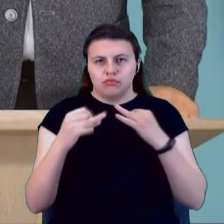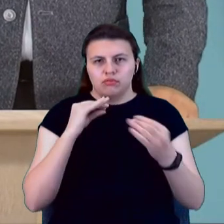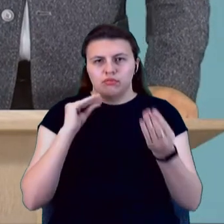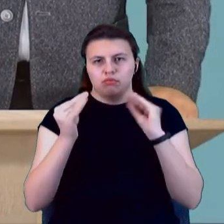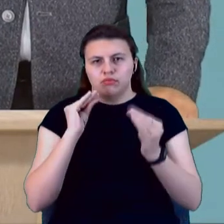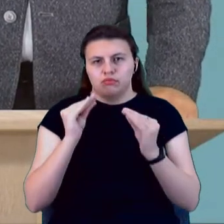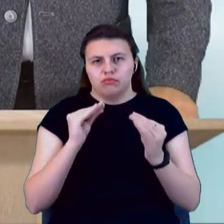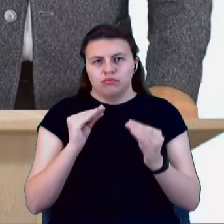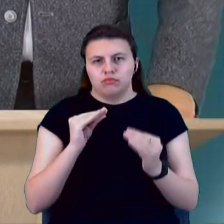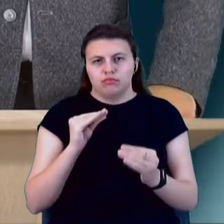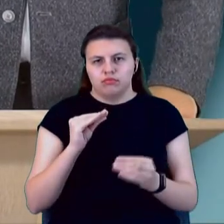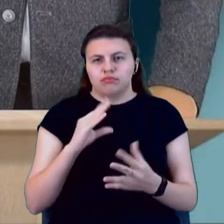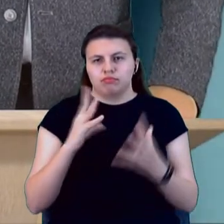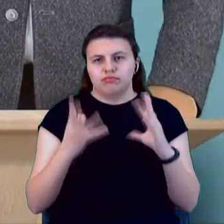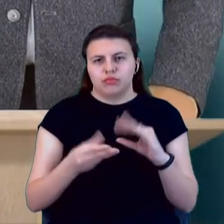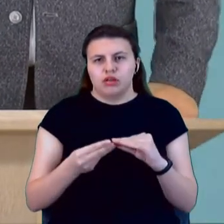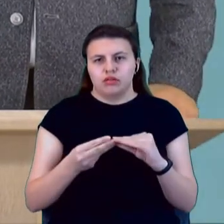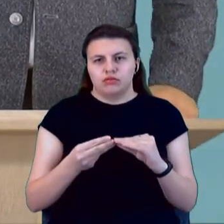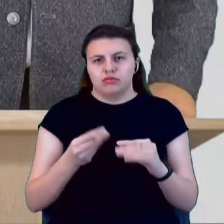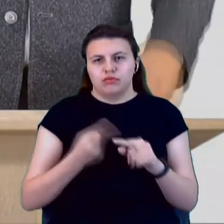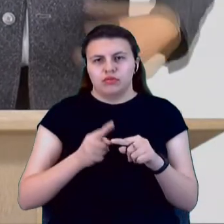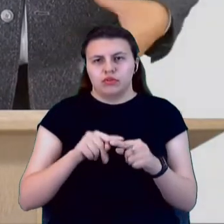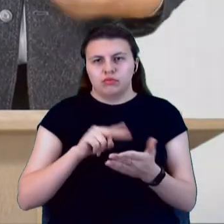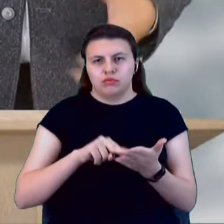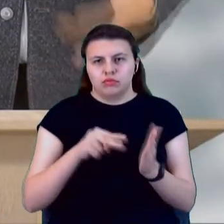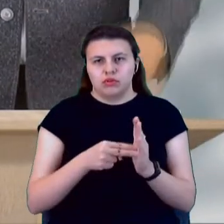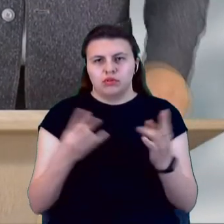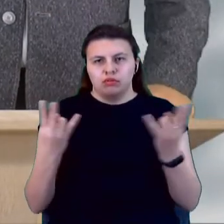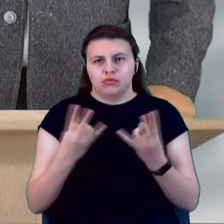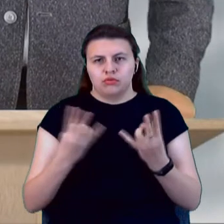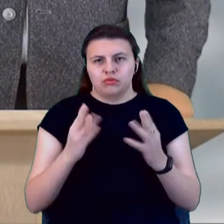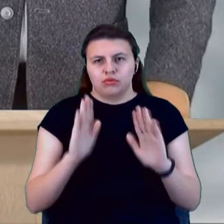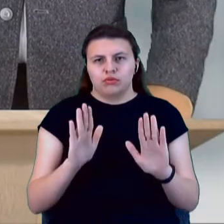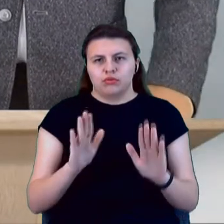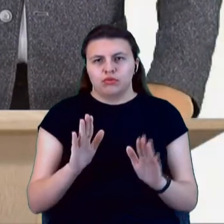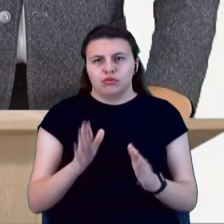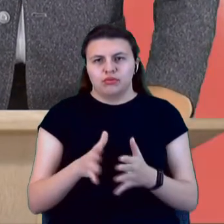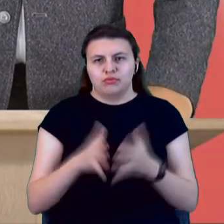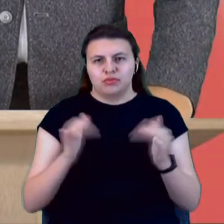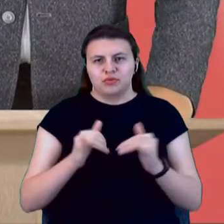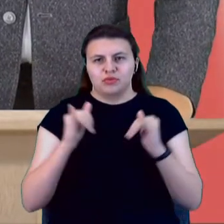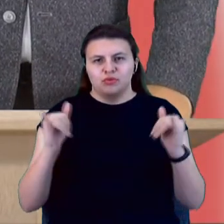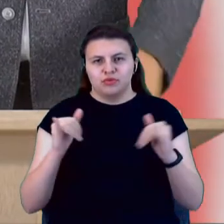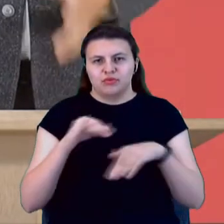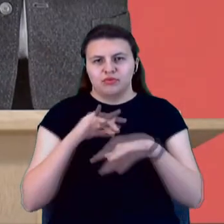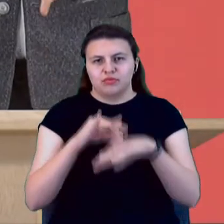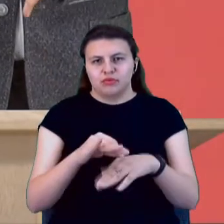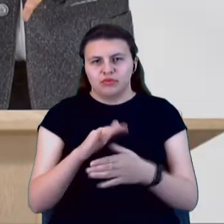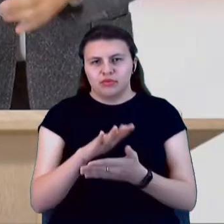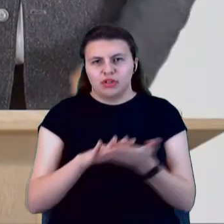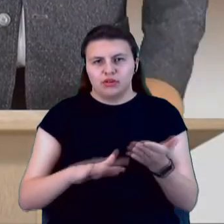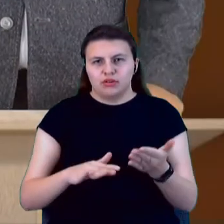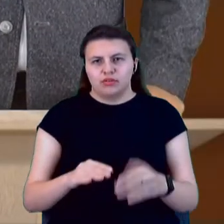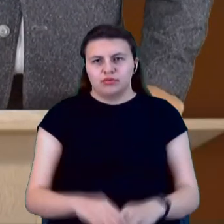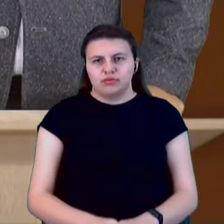и в этом плане нужно только вот ее разогревать и продвигать дальше. Пане Олеже, ще